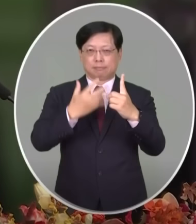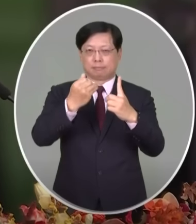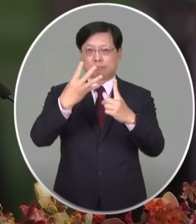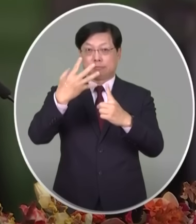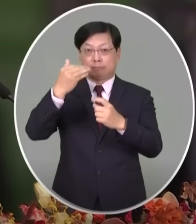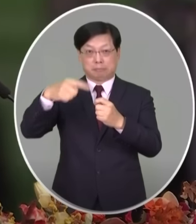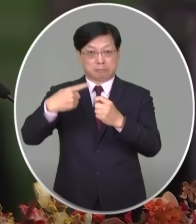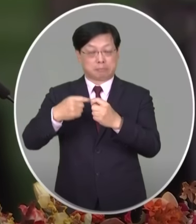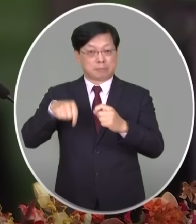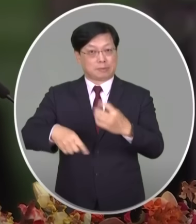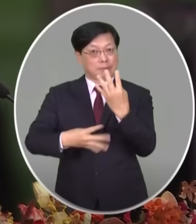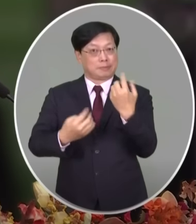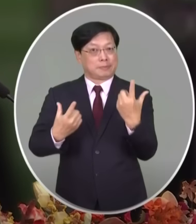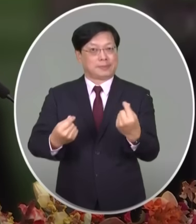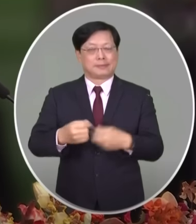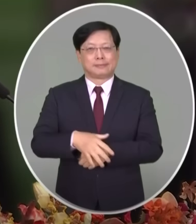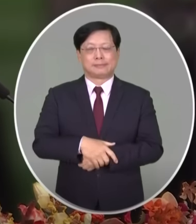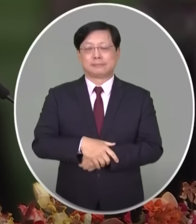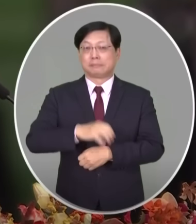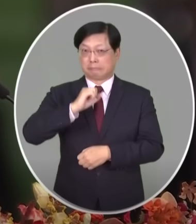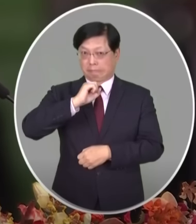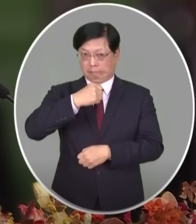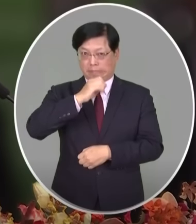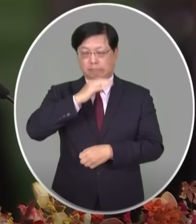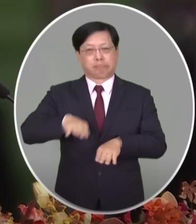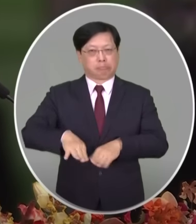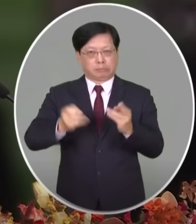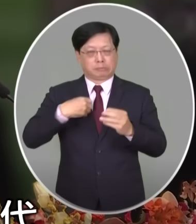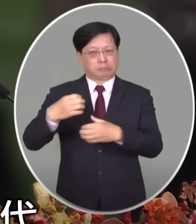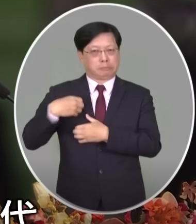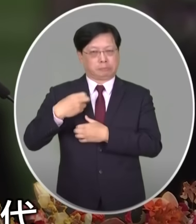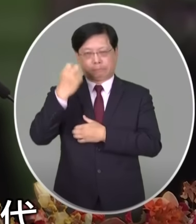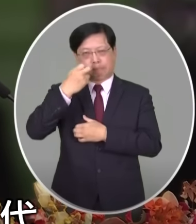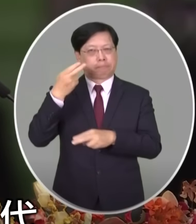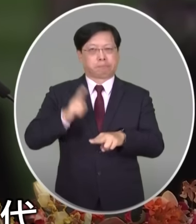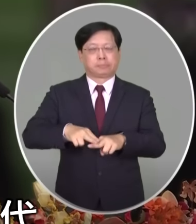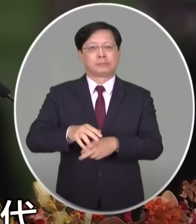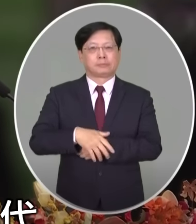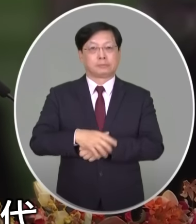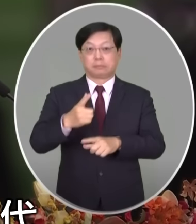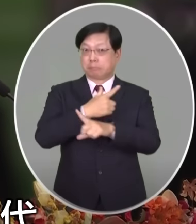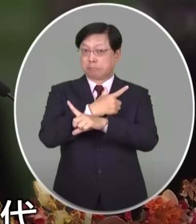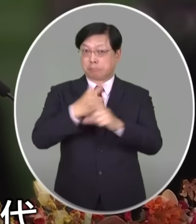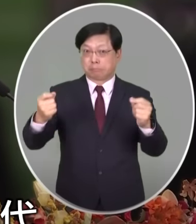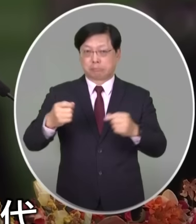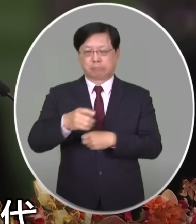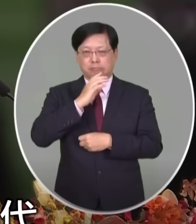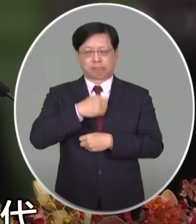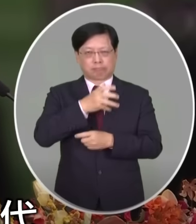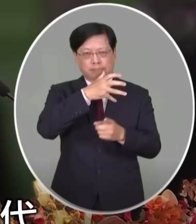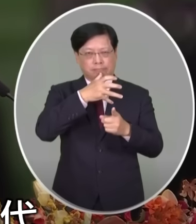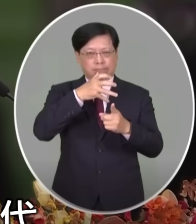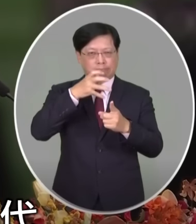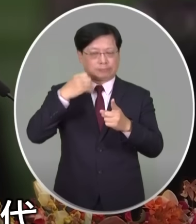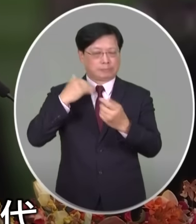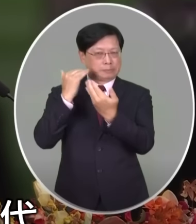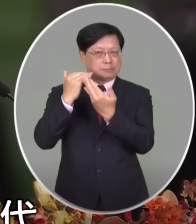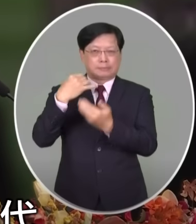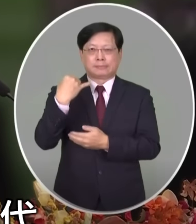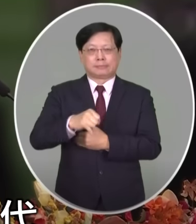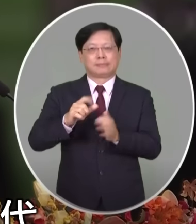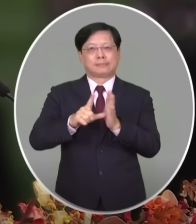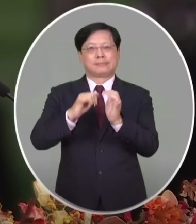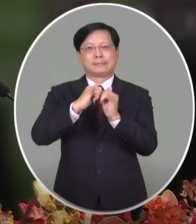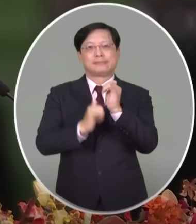1949年的今天，台湾实施戒严，全面进入专制的黑暗年代。